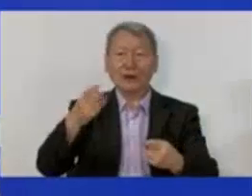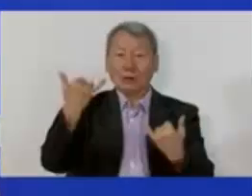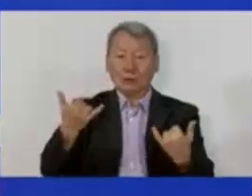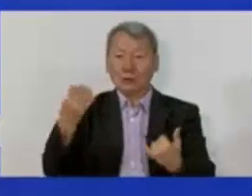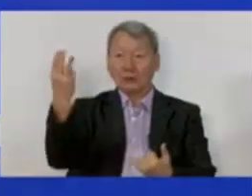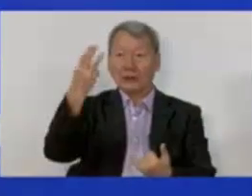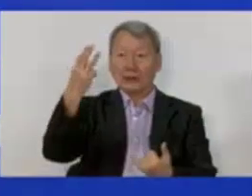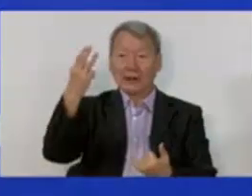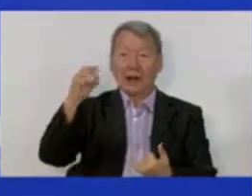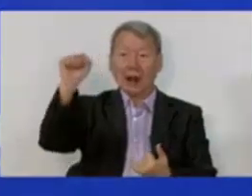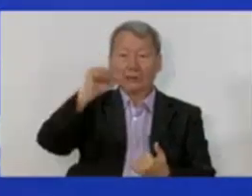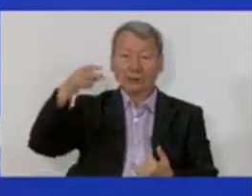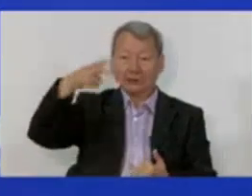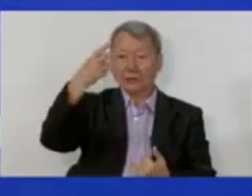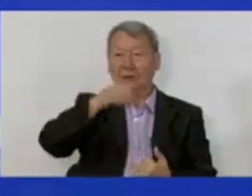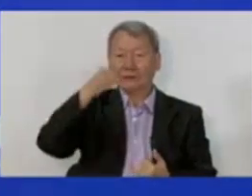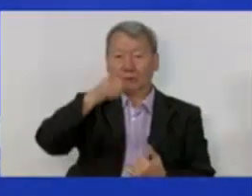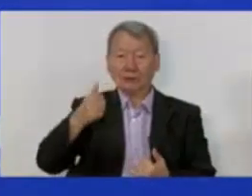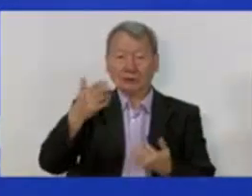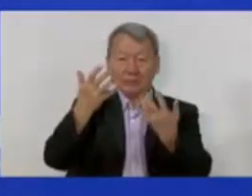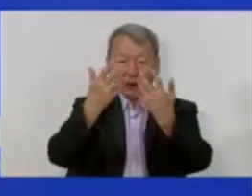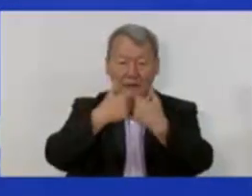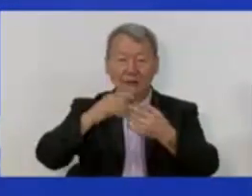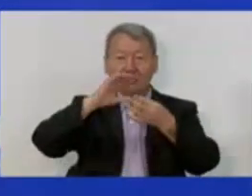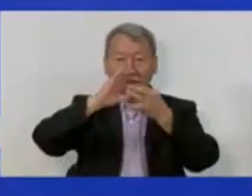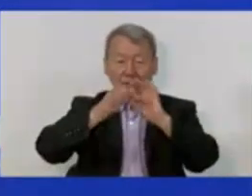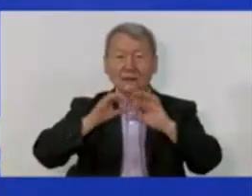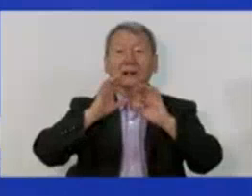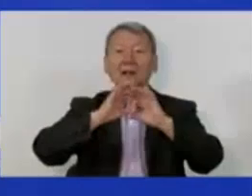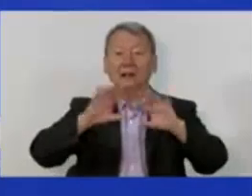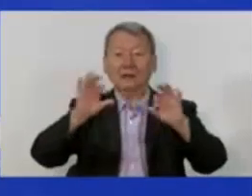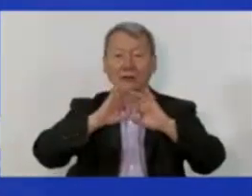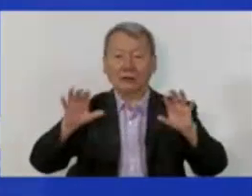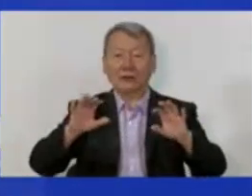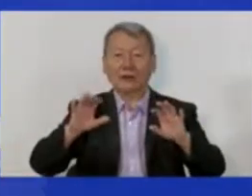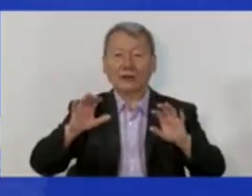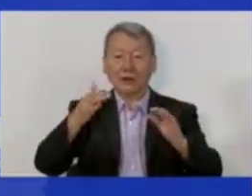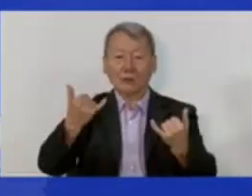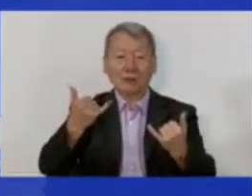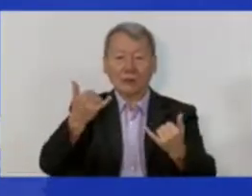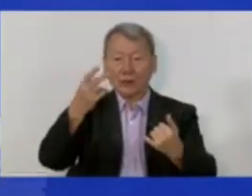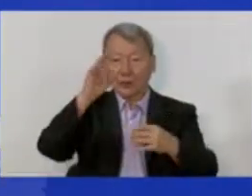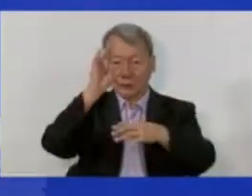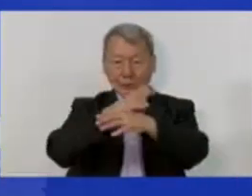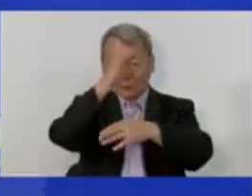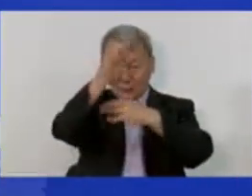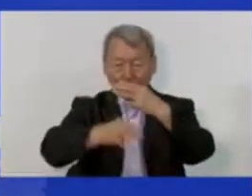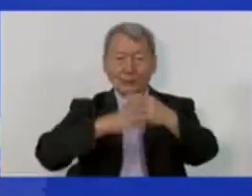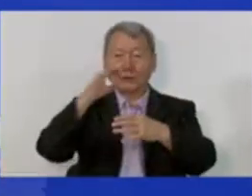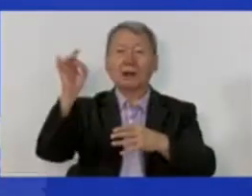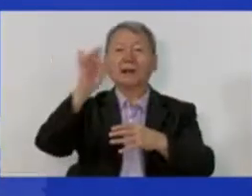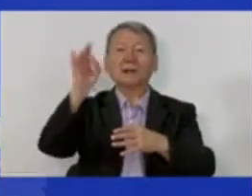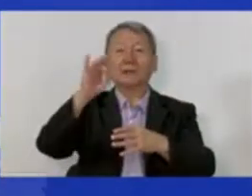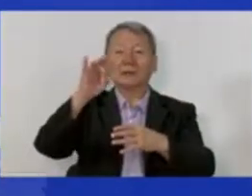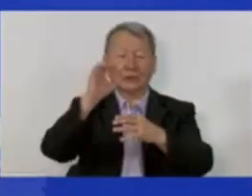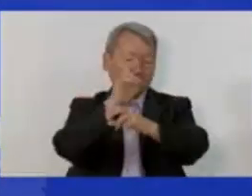3 август 2020 жылға қарата статистикалық малымат бойынша, ақырқы 24 сағаттың ішінде